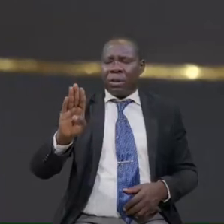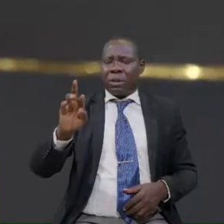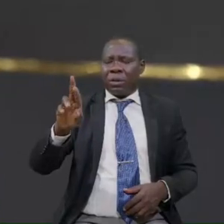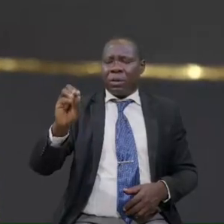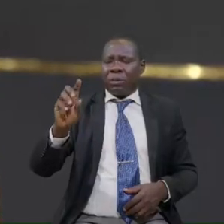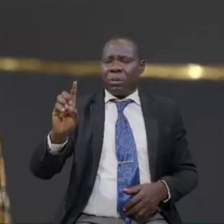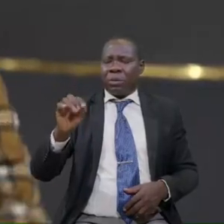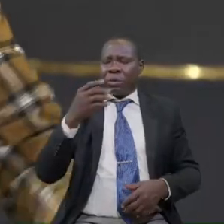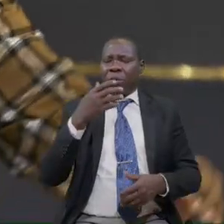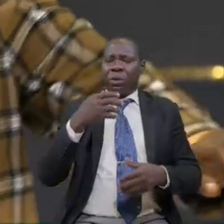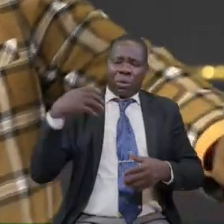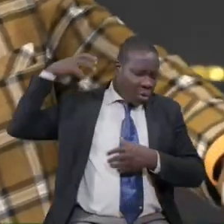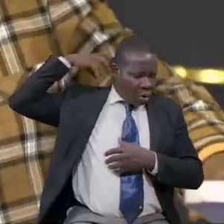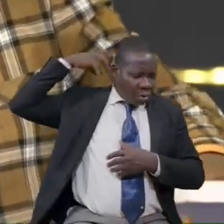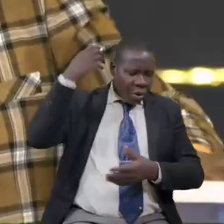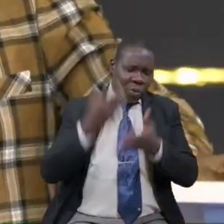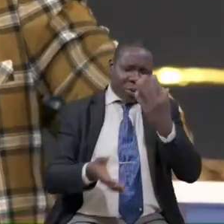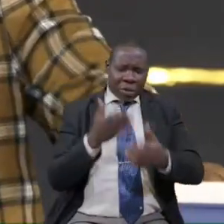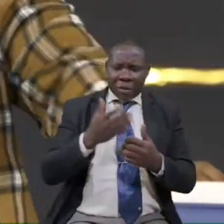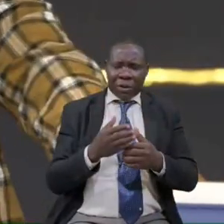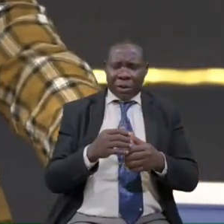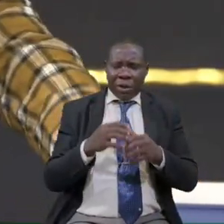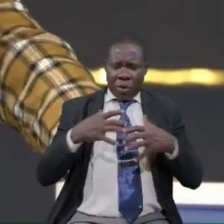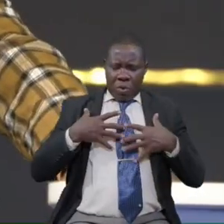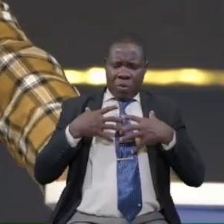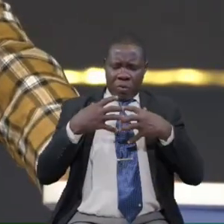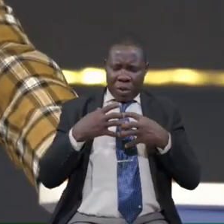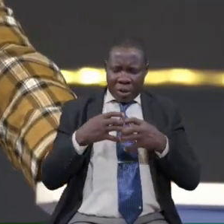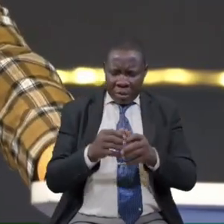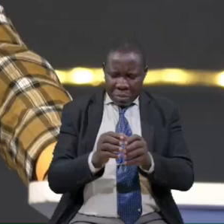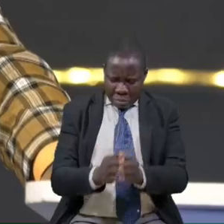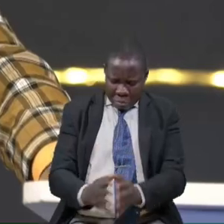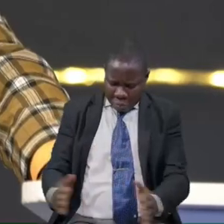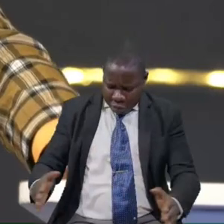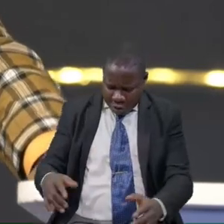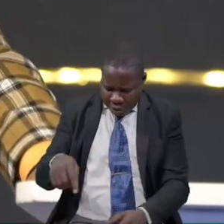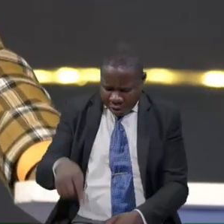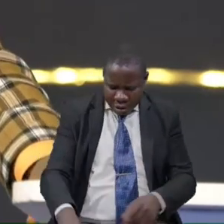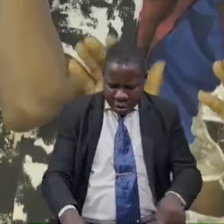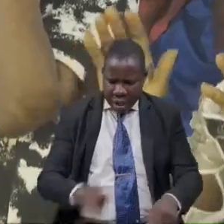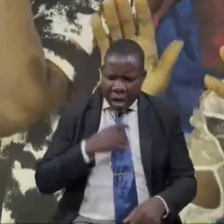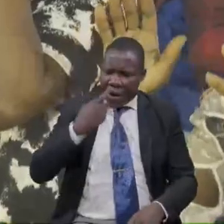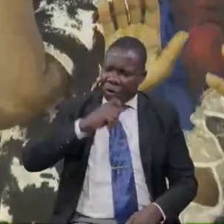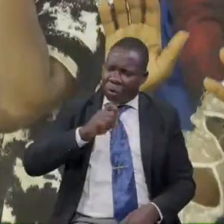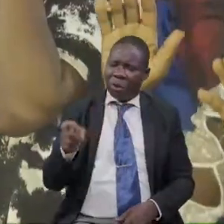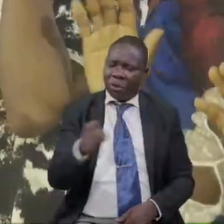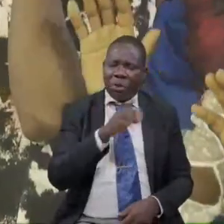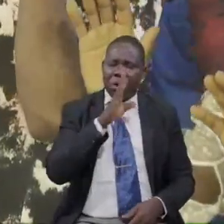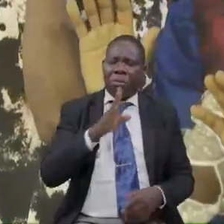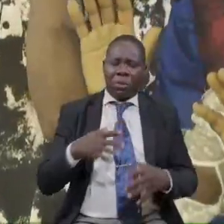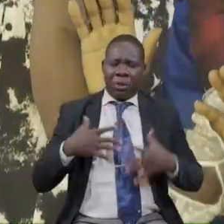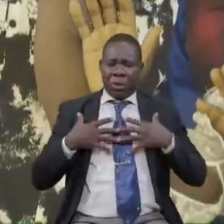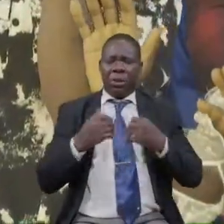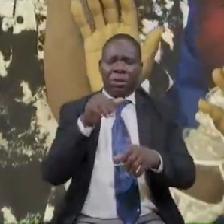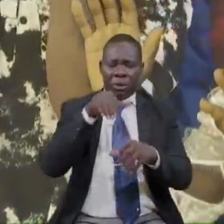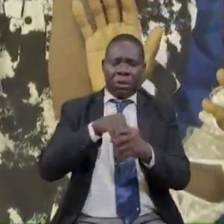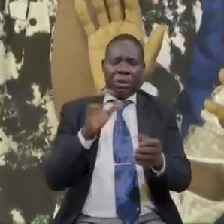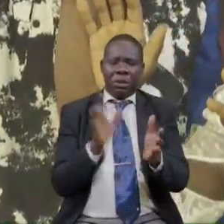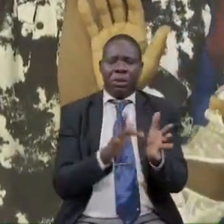cas, l'éléphantiasis, je te commande, soyez guéri au nom de Jésus.